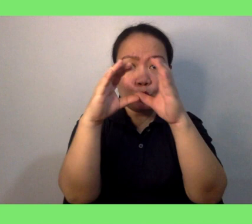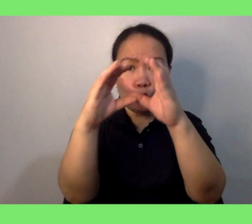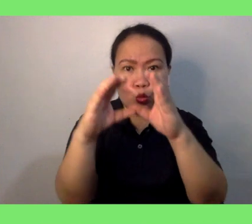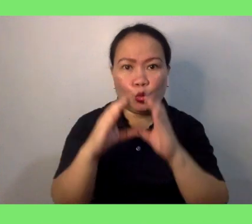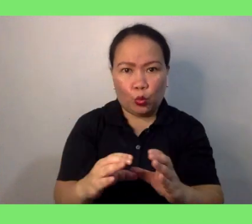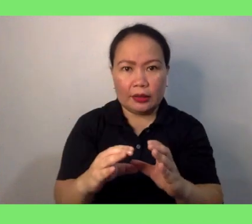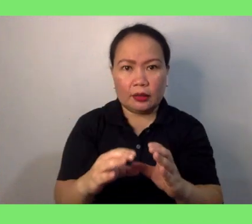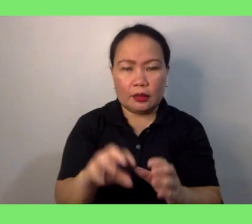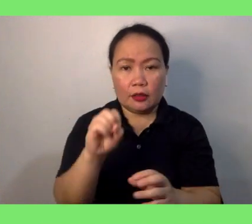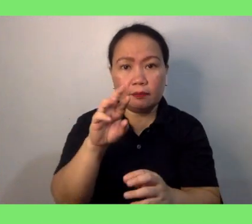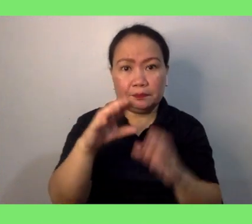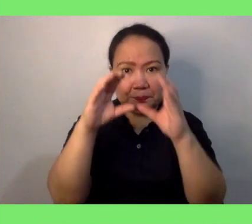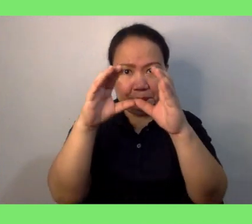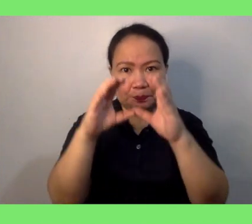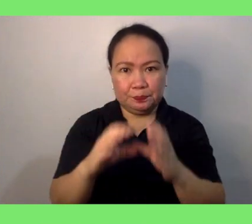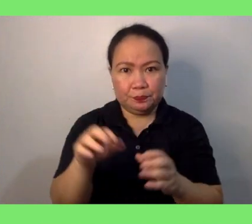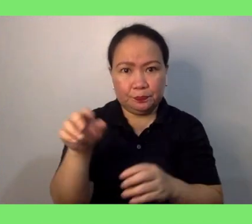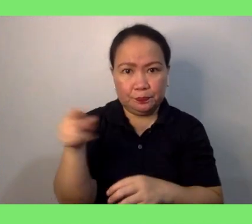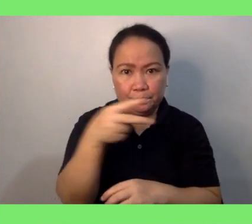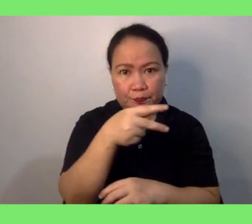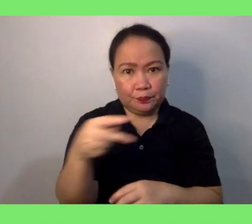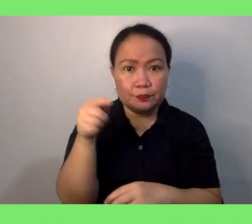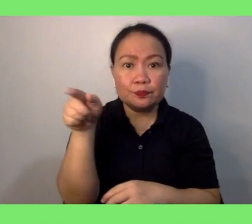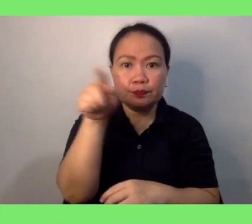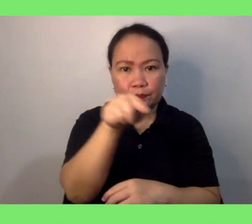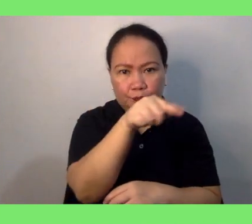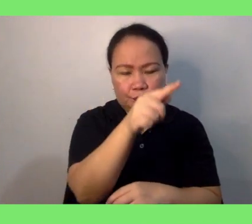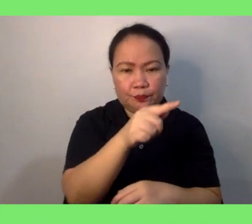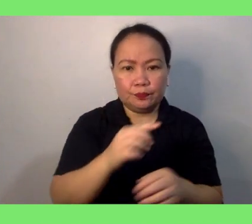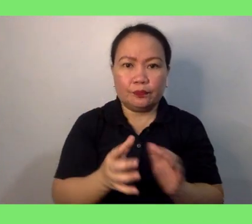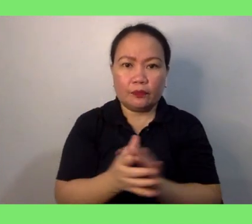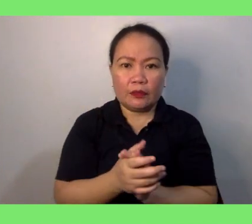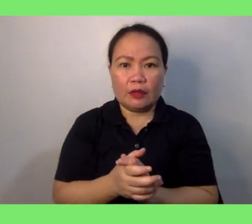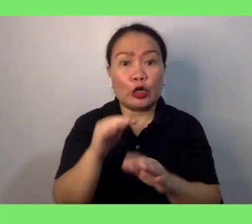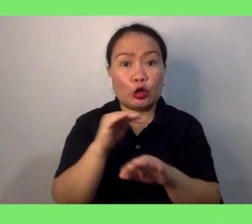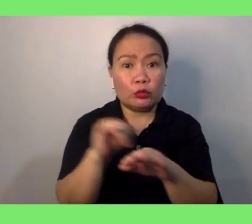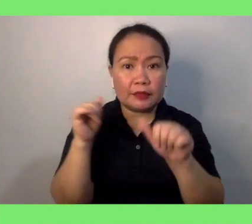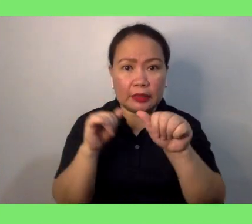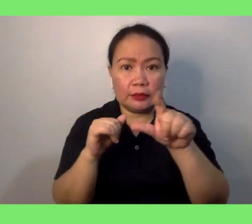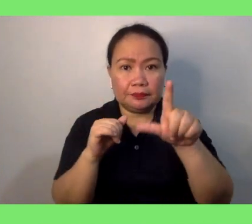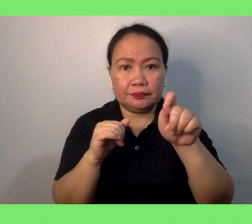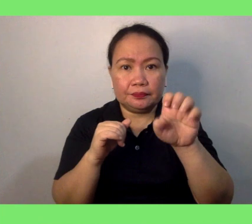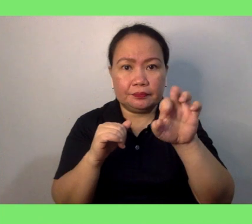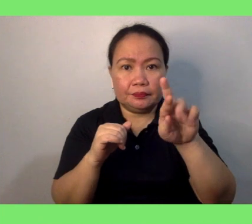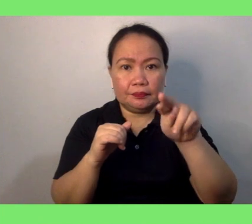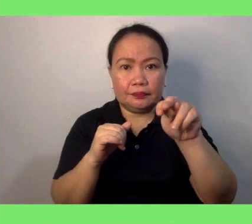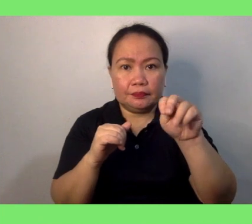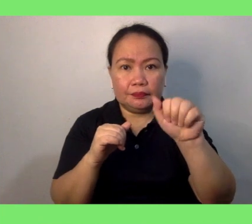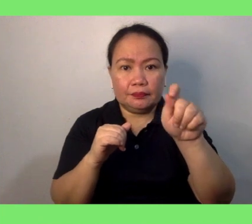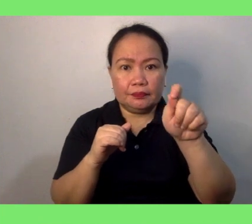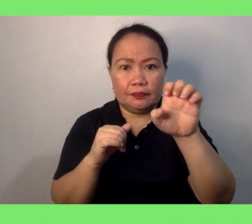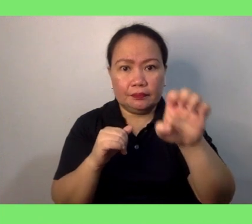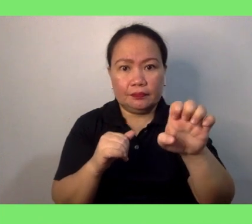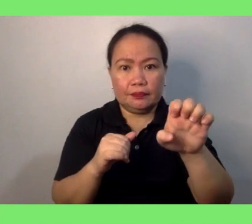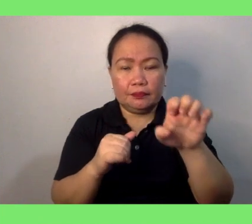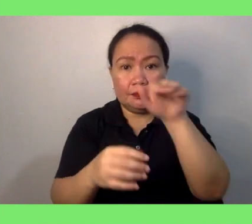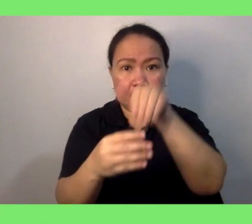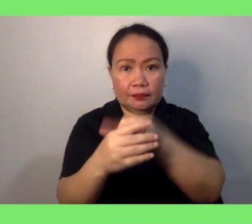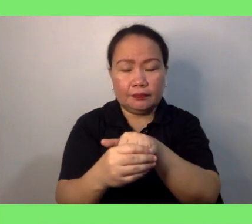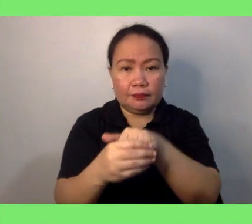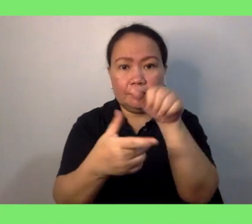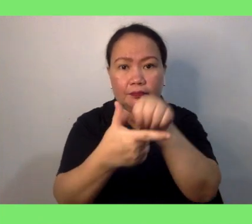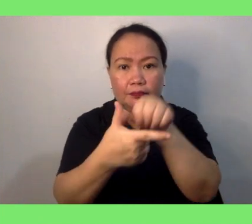angles are congruent. Kasi ito, interior angles sila. So, congruent yan. So, kung ito ay 55, 55 din si angle